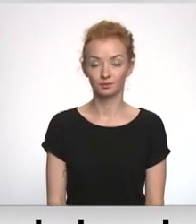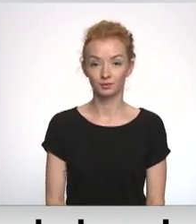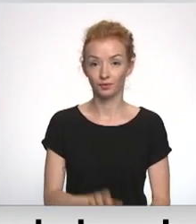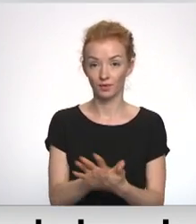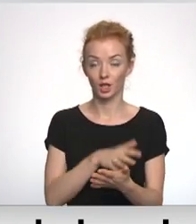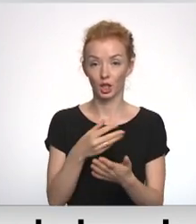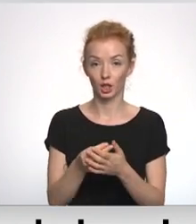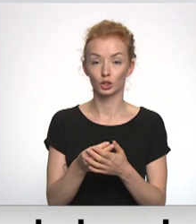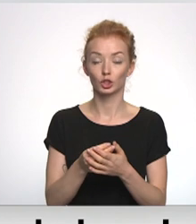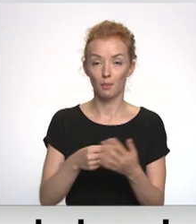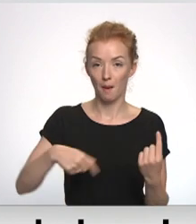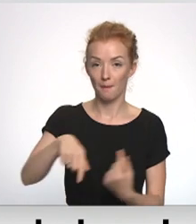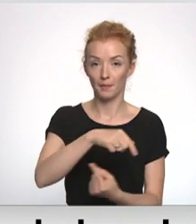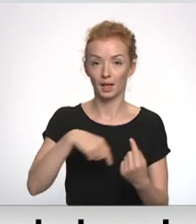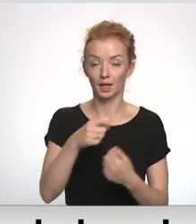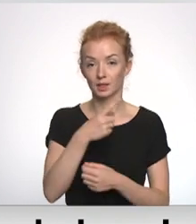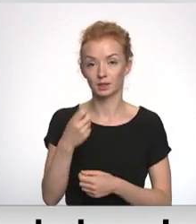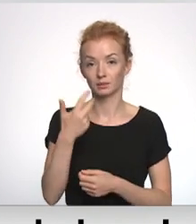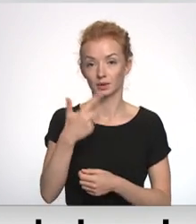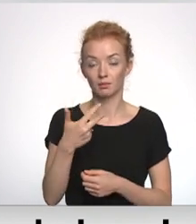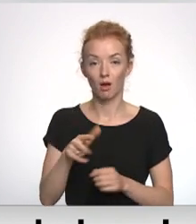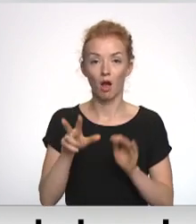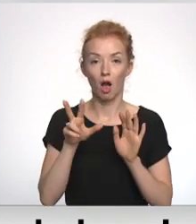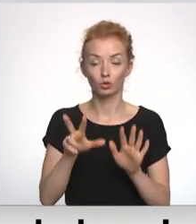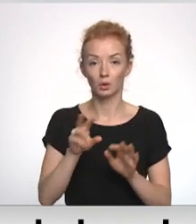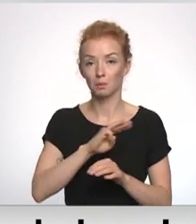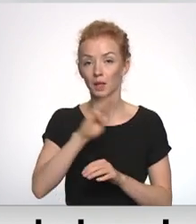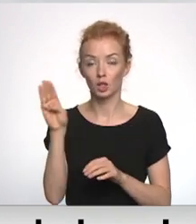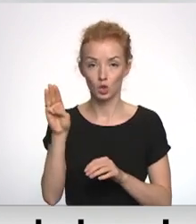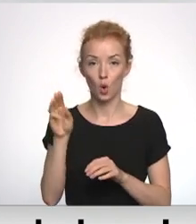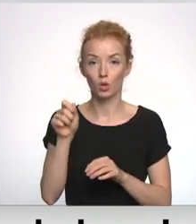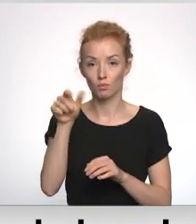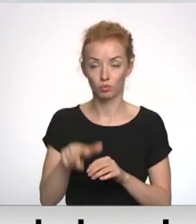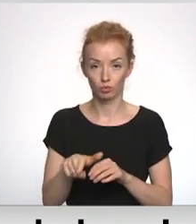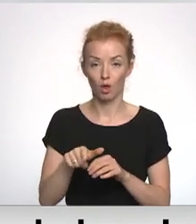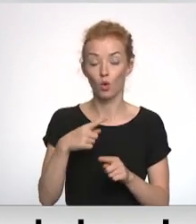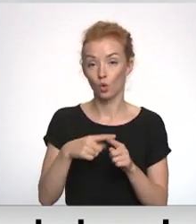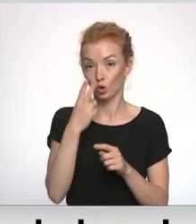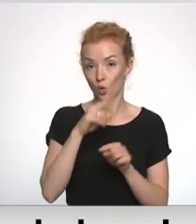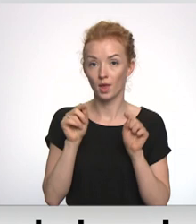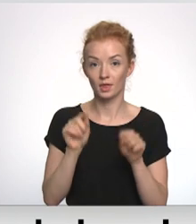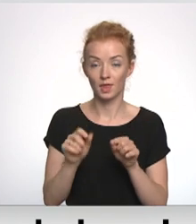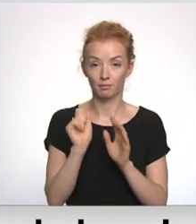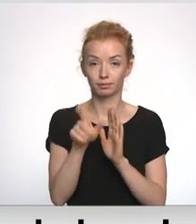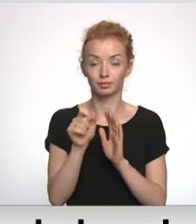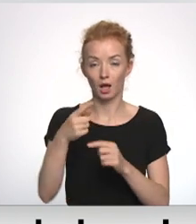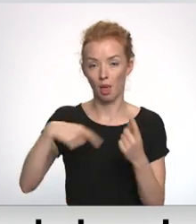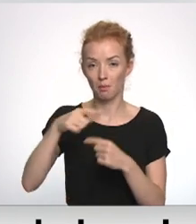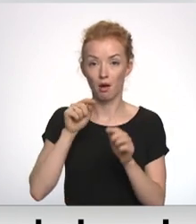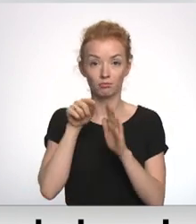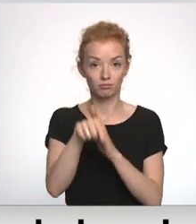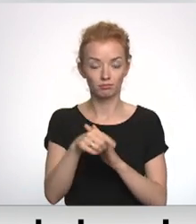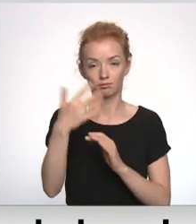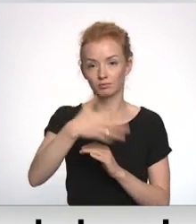Līdz šim tirgū laisti vairāk nekā 138 miljoni depozīta iepakojumi. No tiem depozīta punktos atgriezušies vairāk